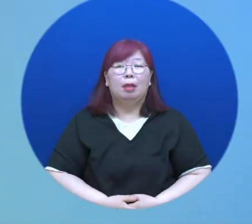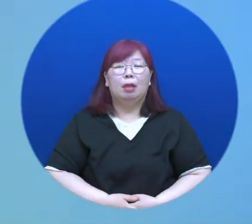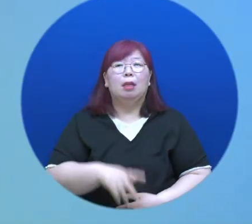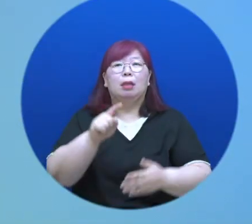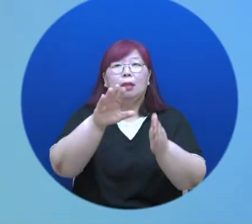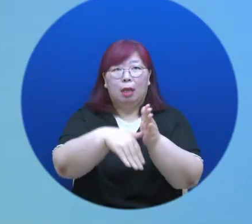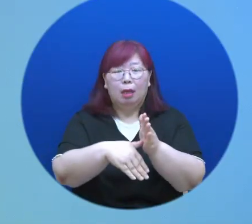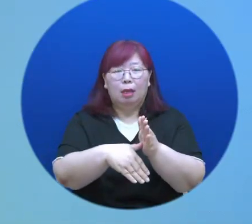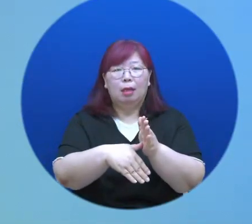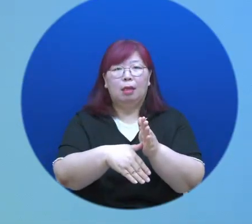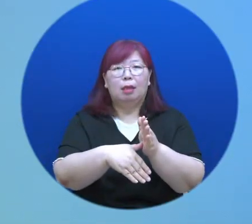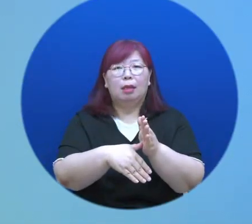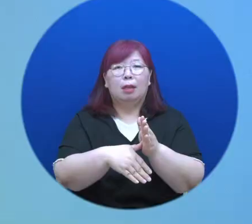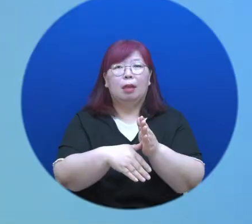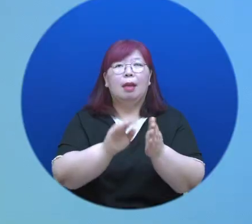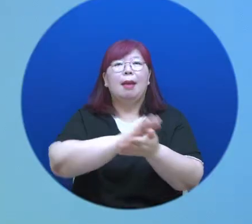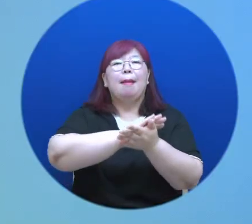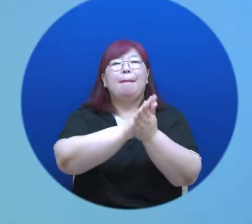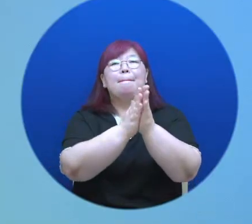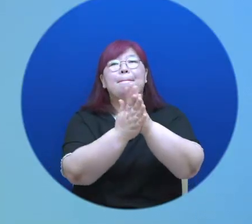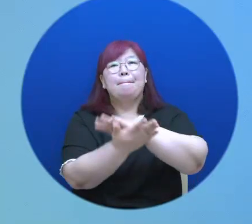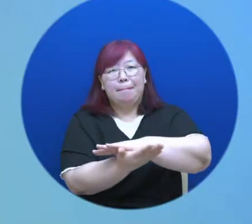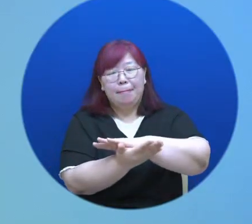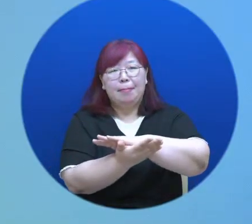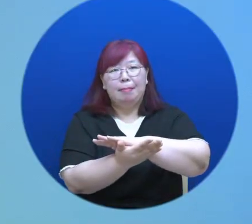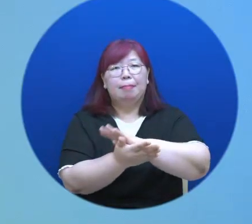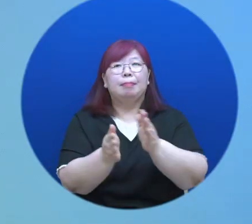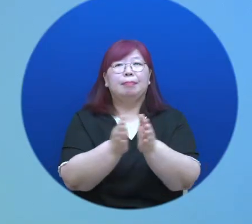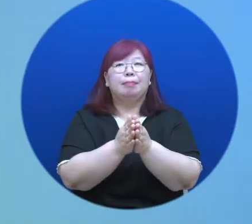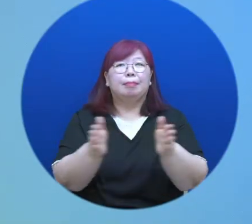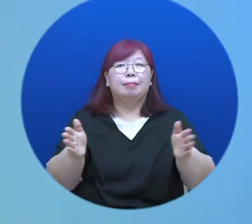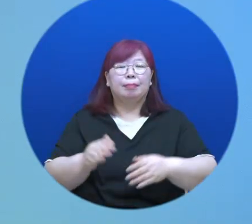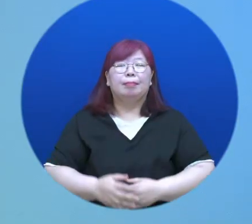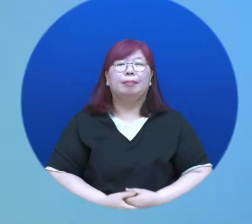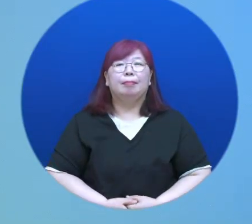그때 반전이 시작됩니다.